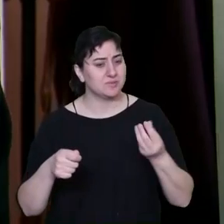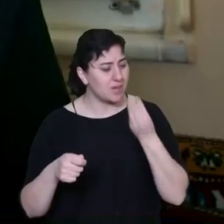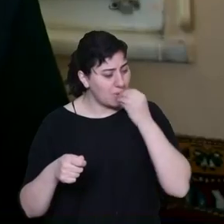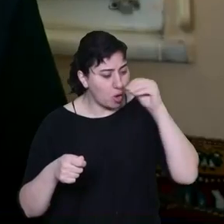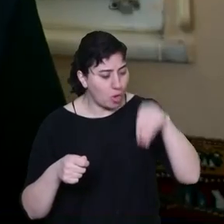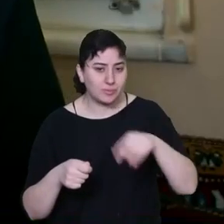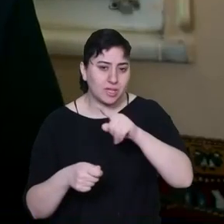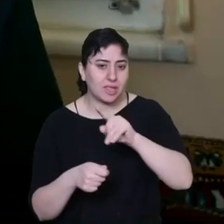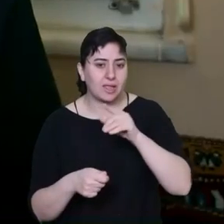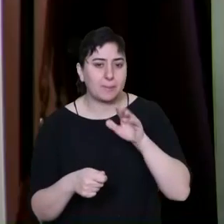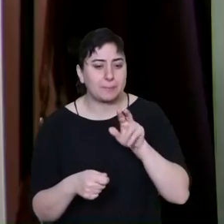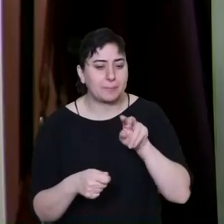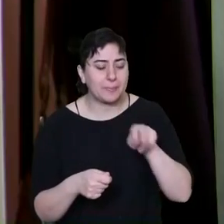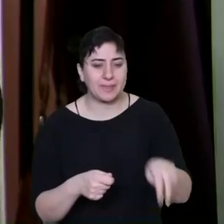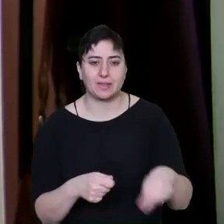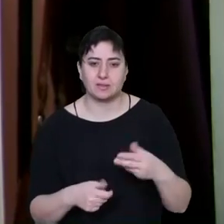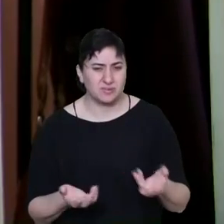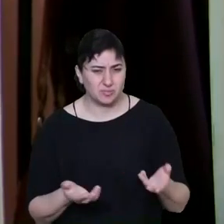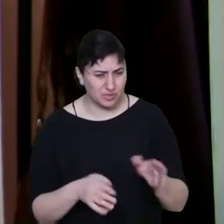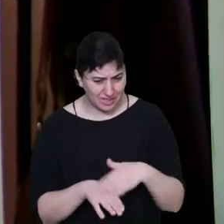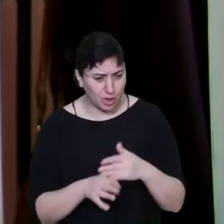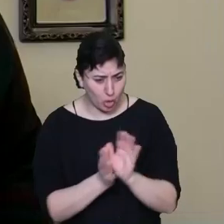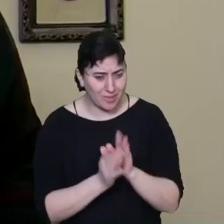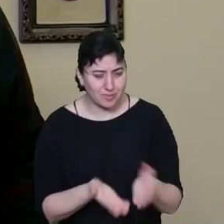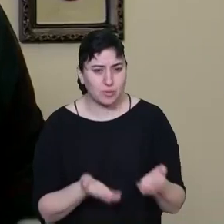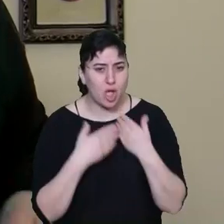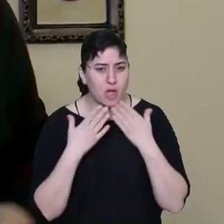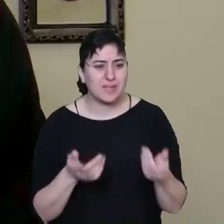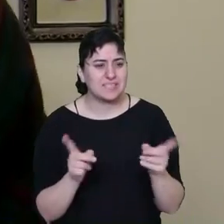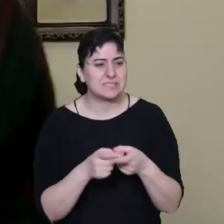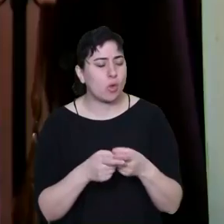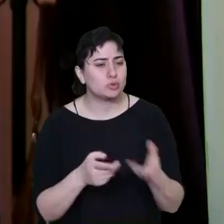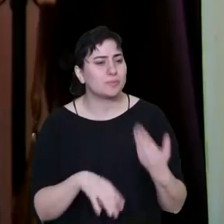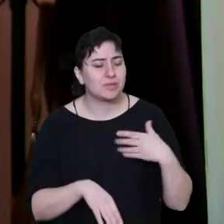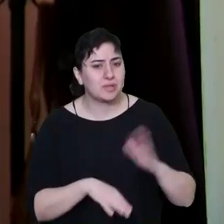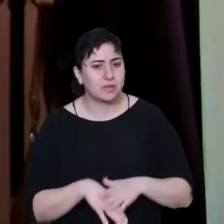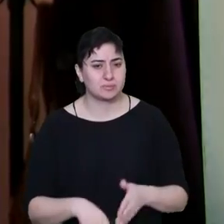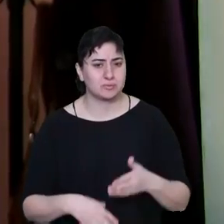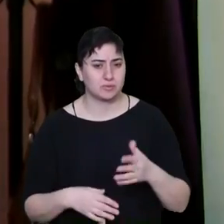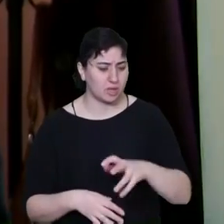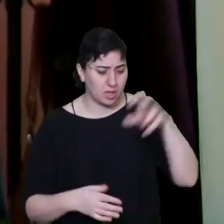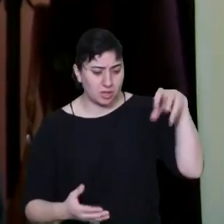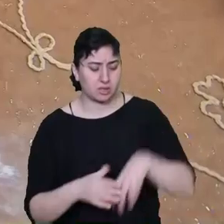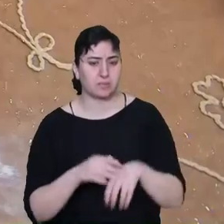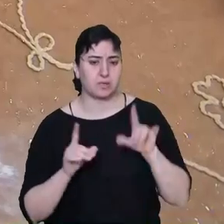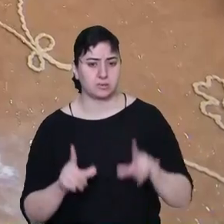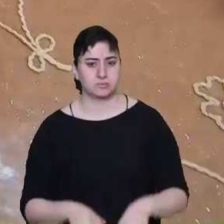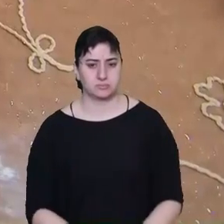yiyecek koyayım he. Belki gelir böyle pıtır pıtır pıtır. Ya kedi köpek mi bu ya? Istakoz mu ya? Nasıl gelir kendisi? Tutup koymak